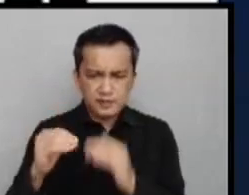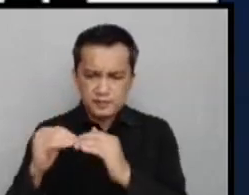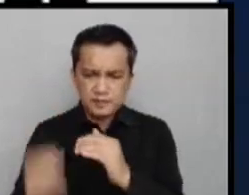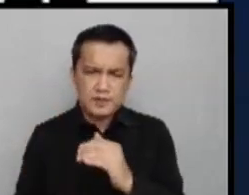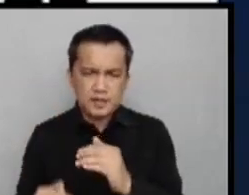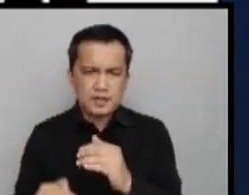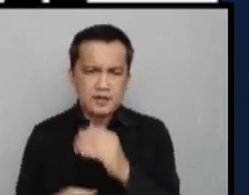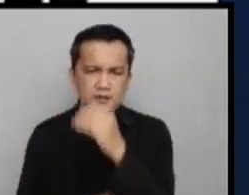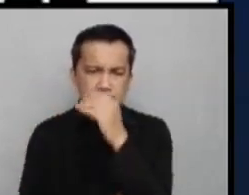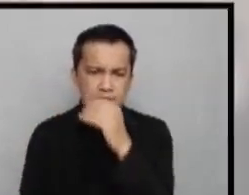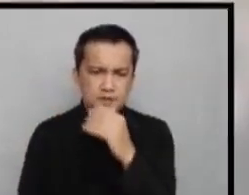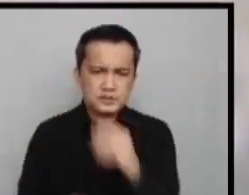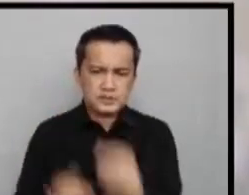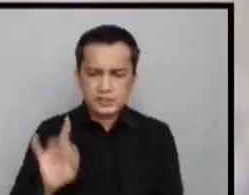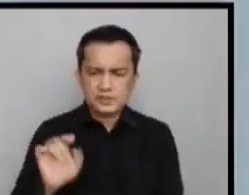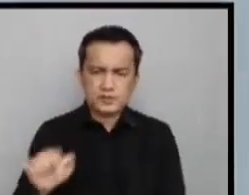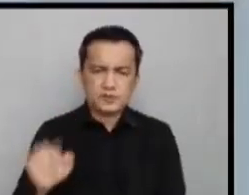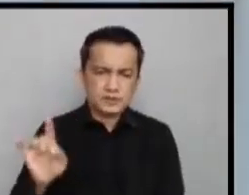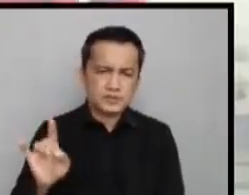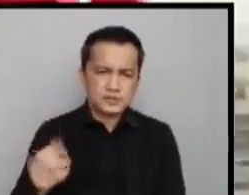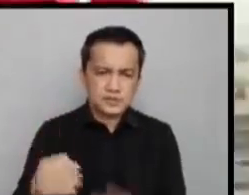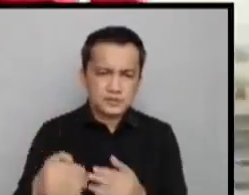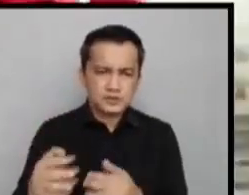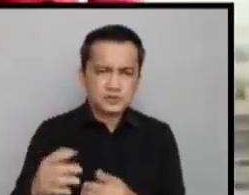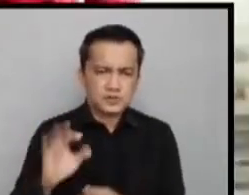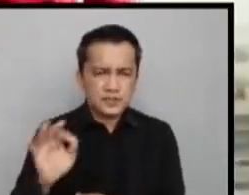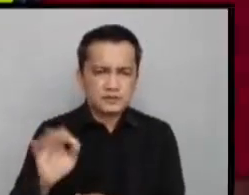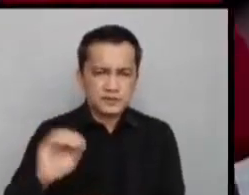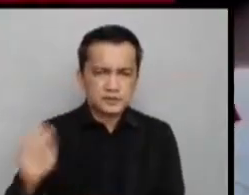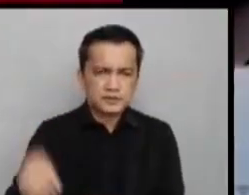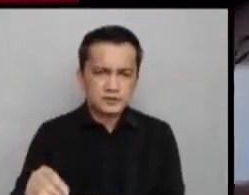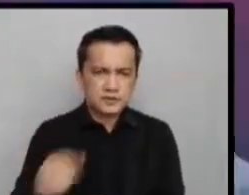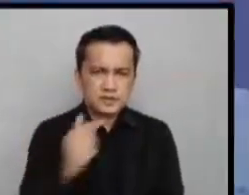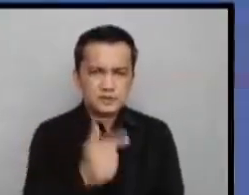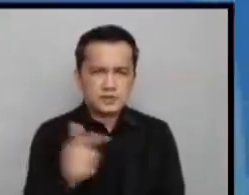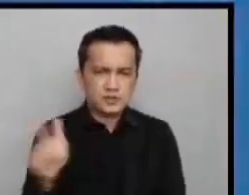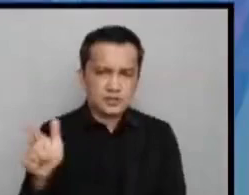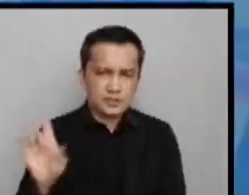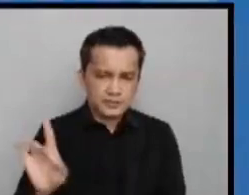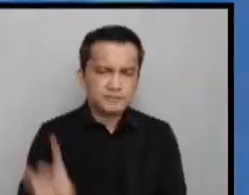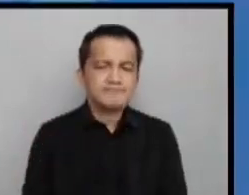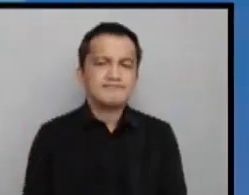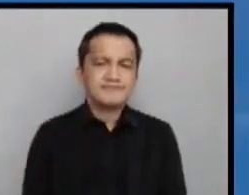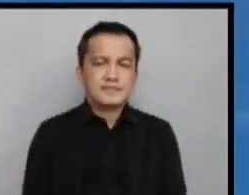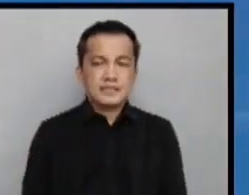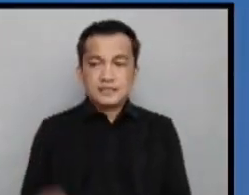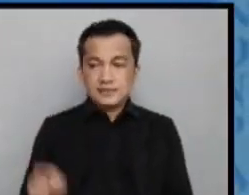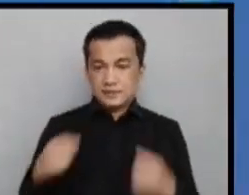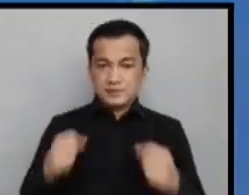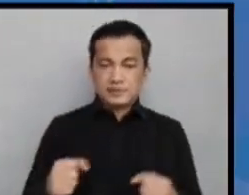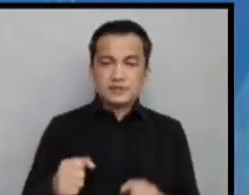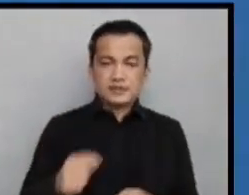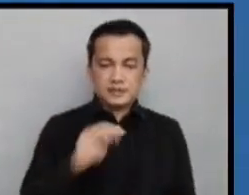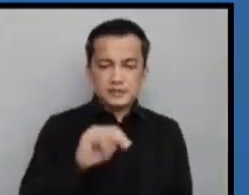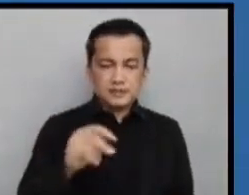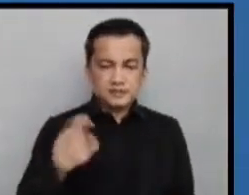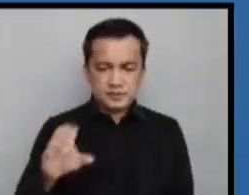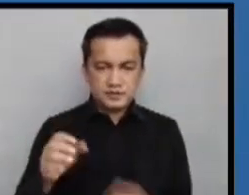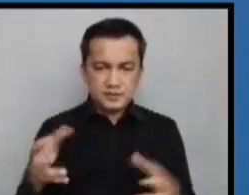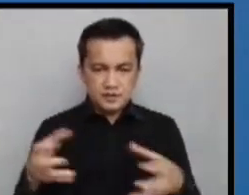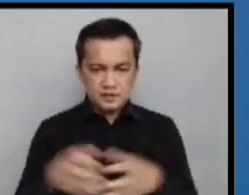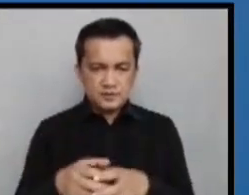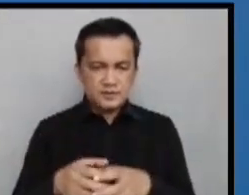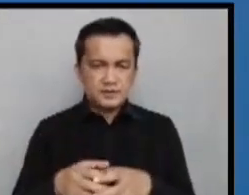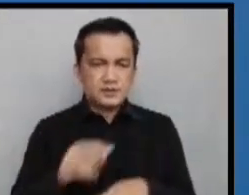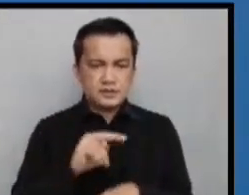sa 8.8% hanggang 9% pagsapit ng 2028. Kaya naman pinalalakas ng NAPSI ang pagbalangkas ng National